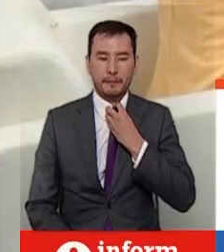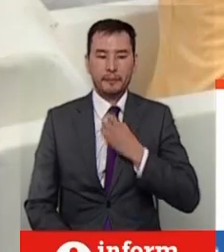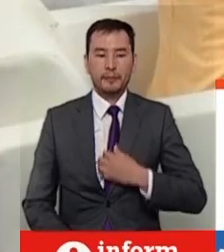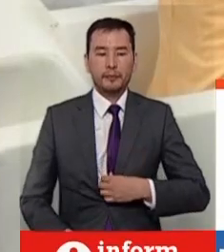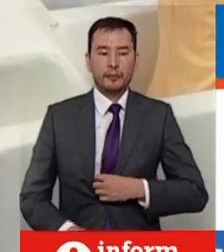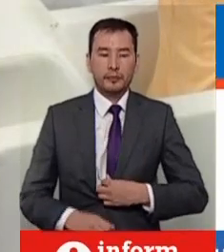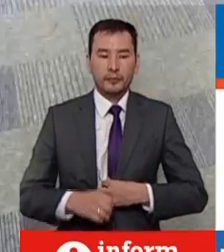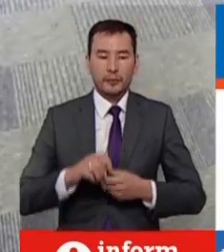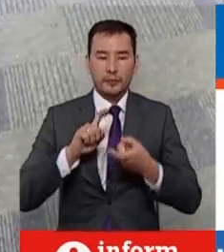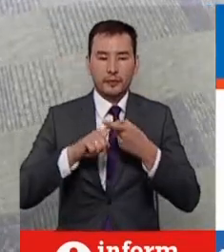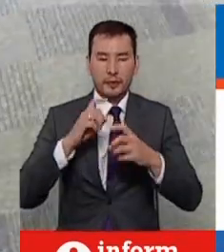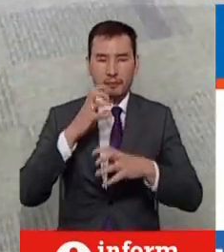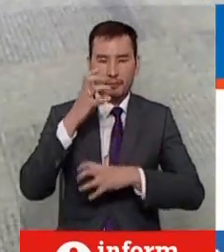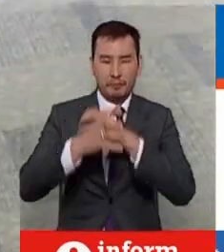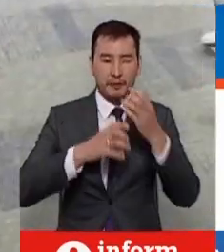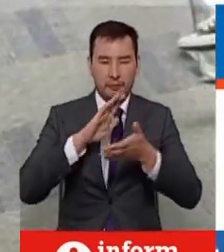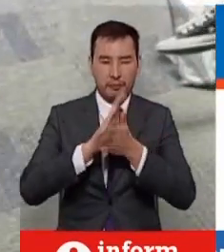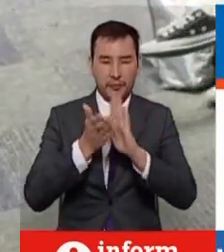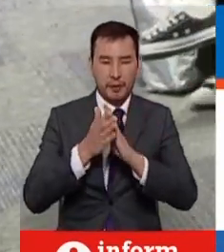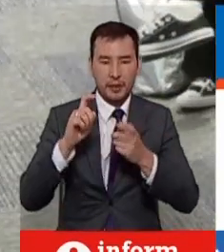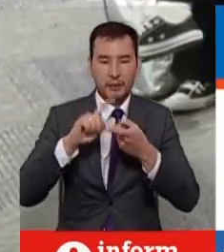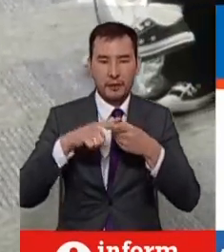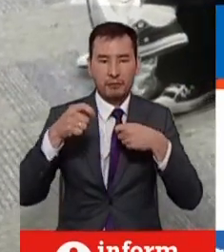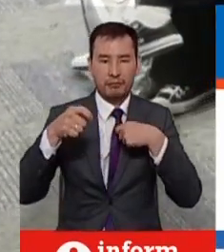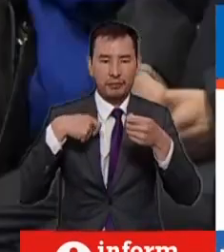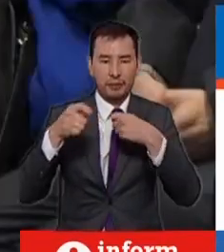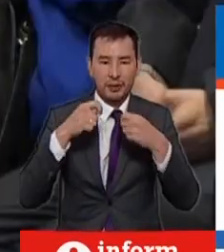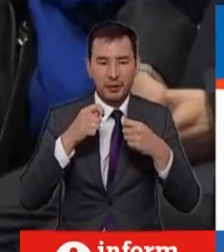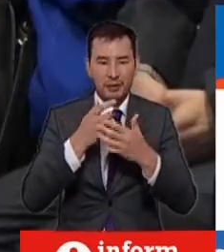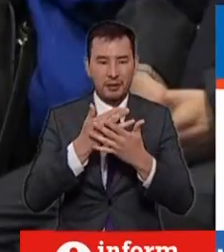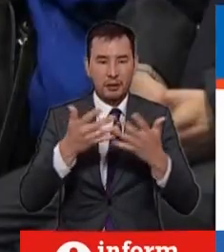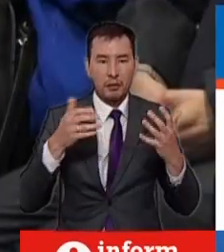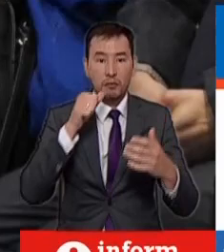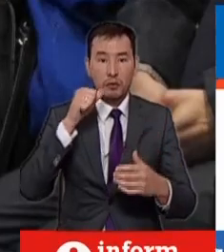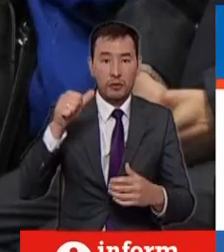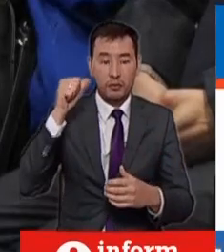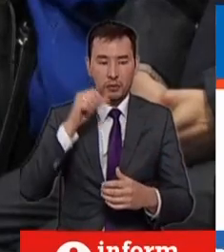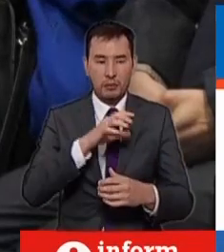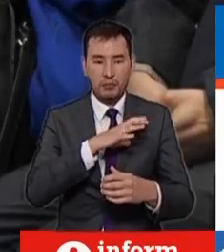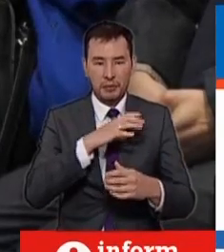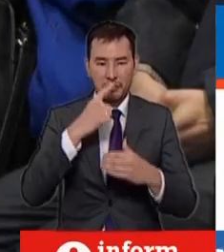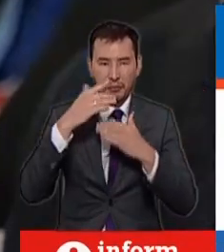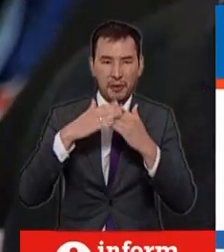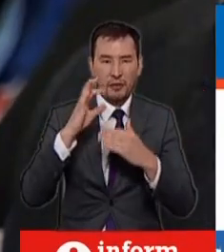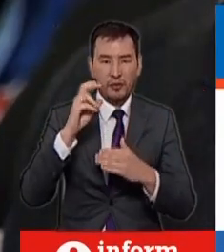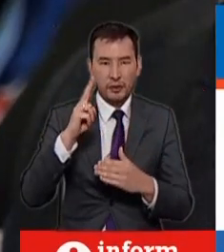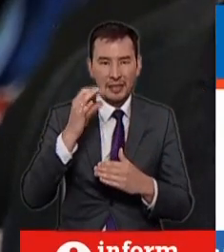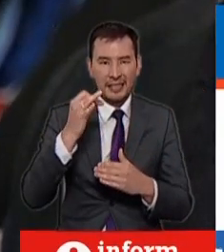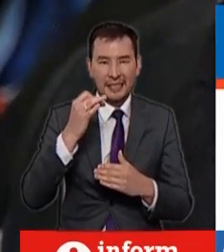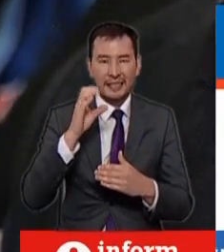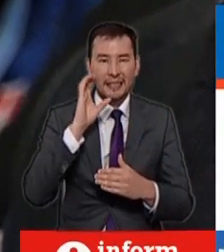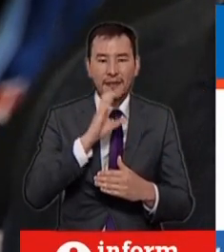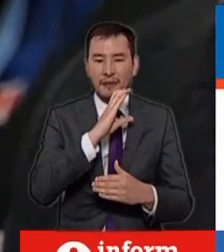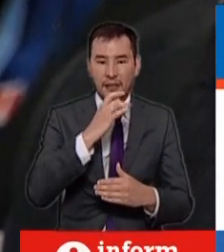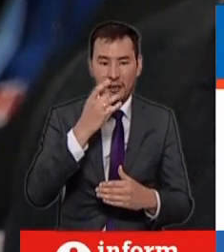Геополитическая ситуация в мире подстегнула рост мировых цен на продовольствие и энергоносители. В прошлом году в странах Ближнего Востока и Северной Африки инфляция